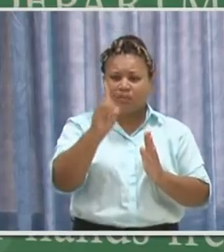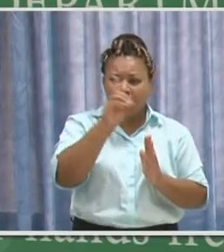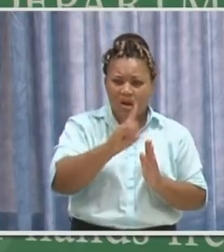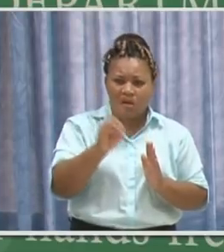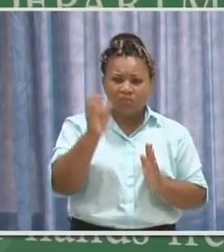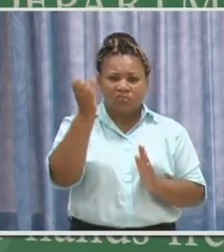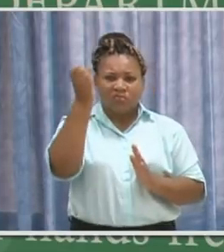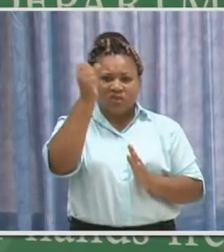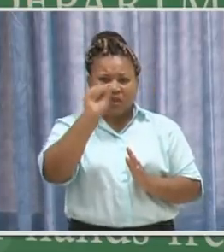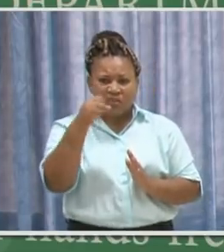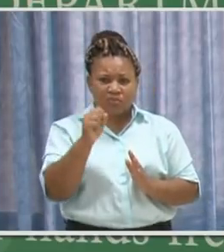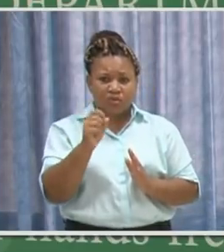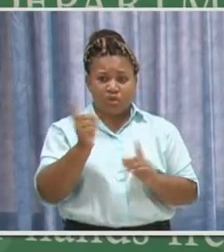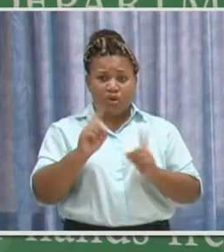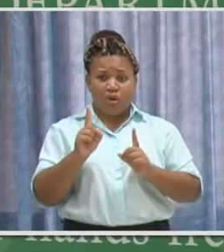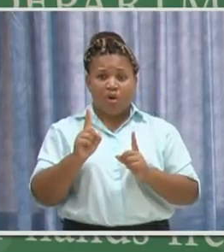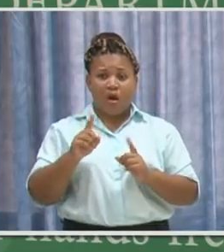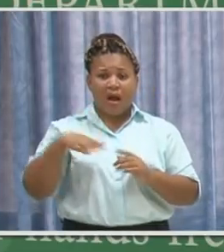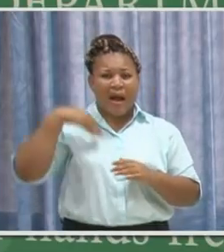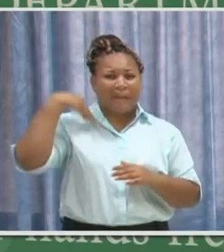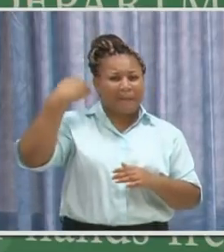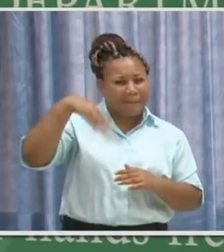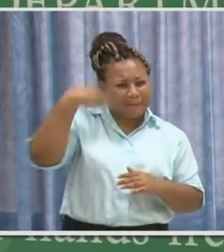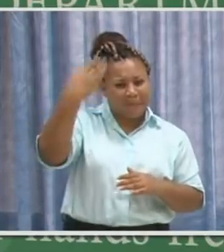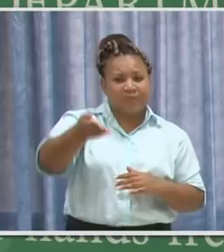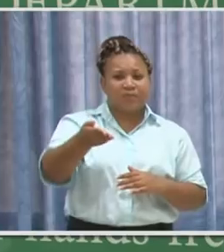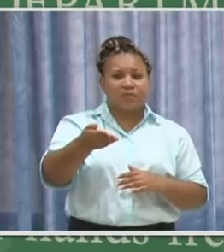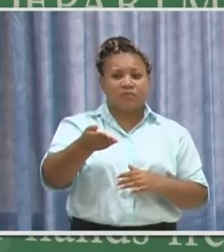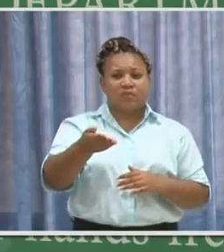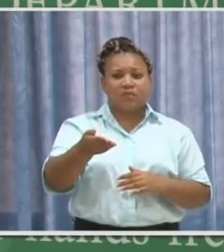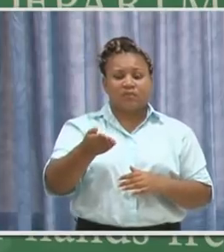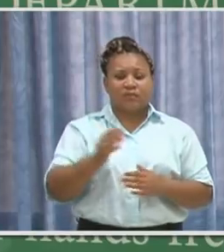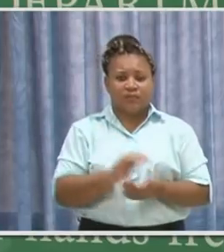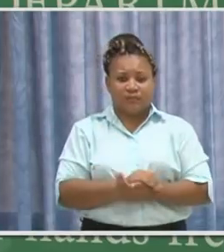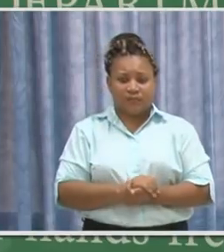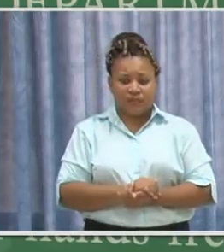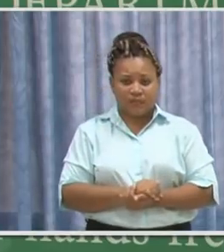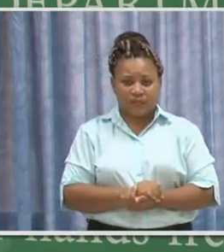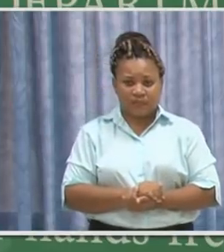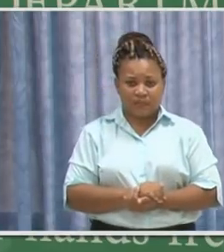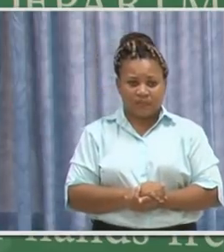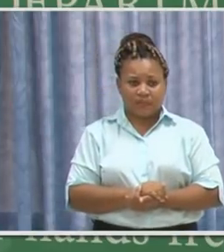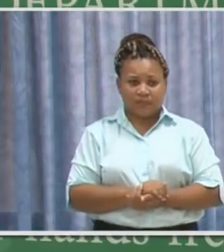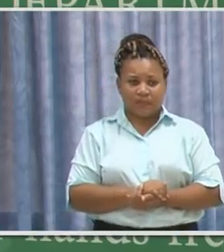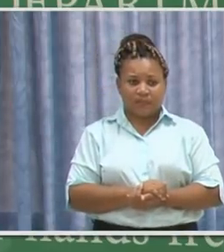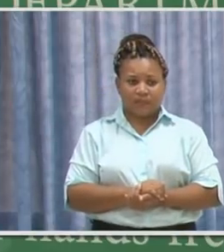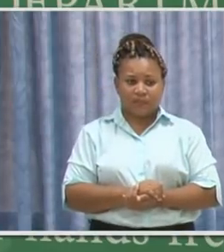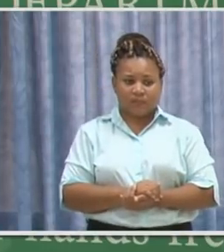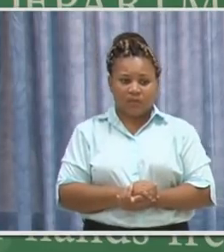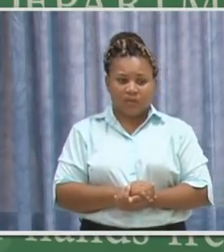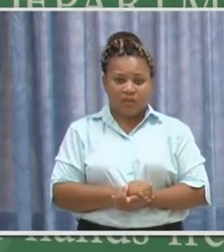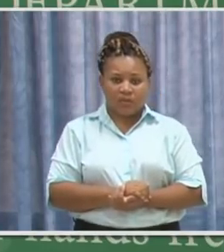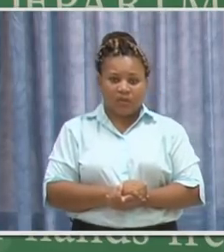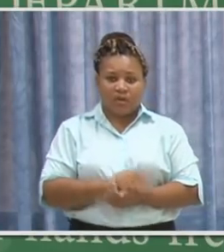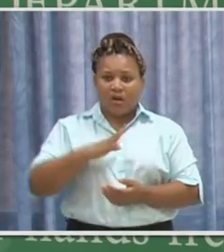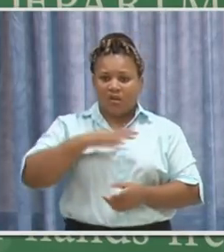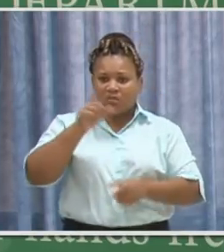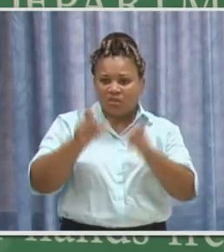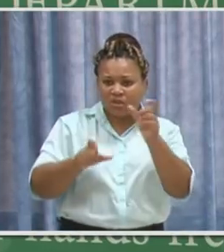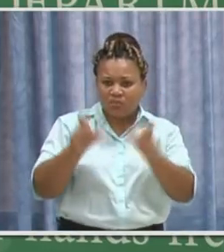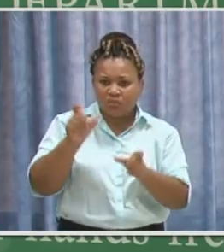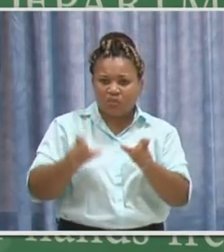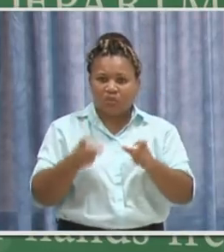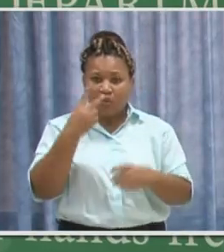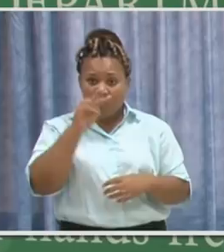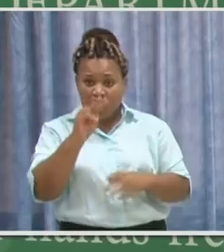qui est conscient, un bon petit monde qui sanitise, et ben qui met masque, si soit, si vous mettez un masque, vous pouvez mettre bien. Donc, ça, il y a quelque chose qui